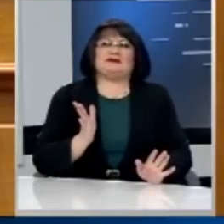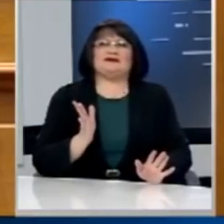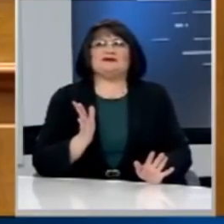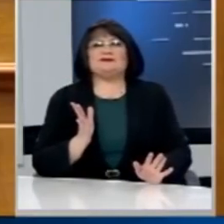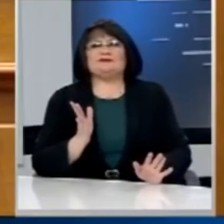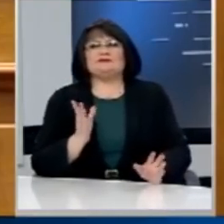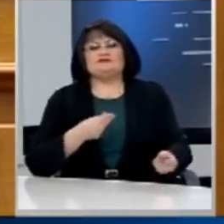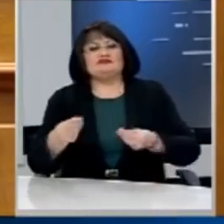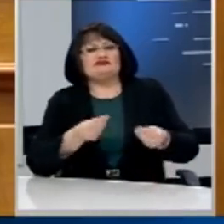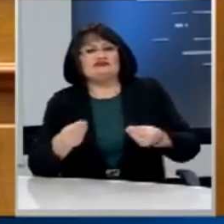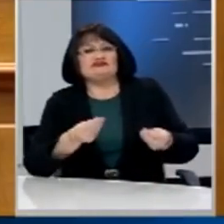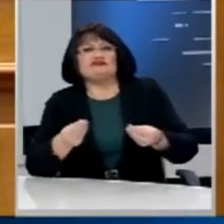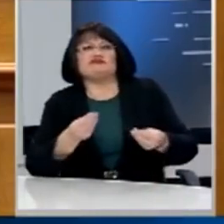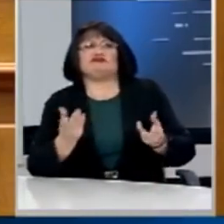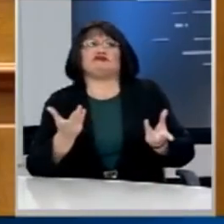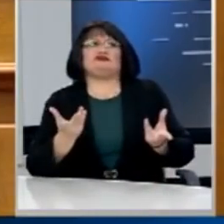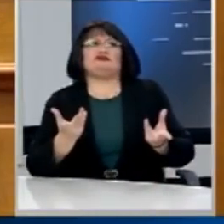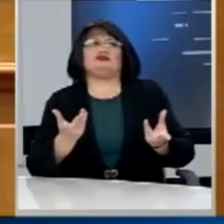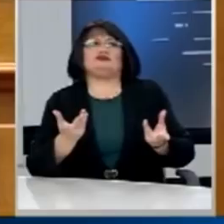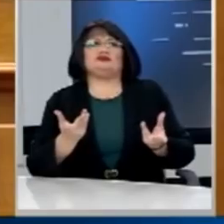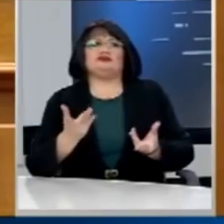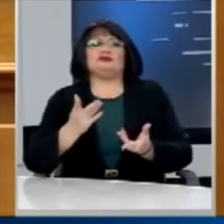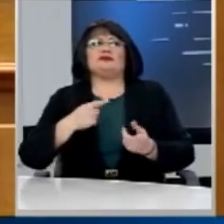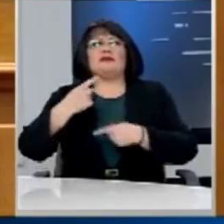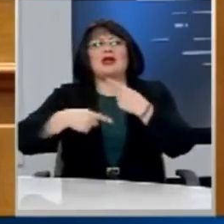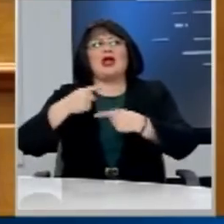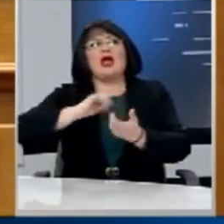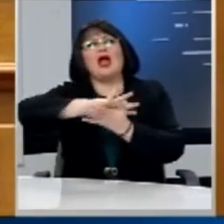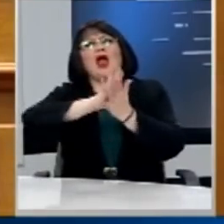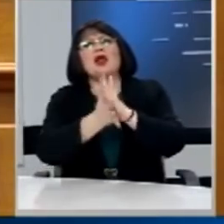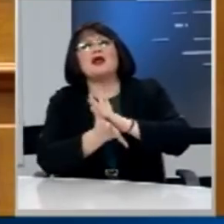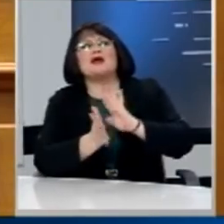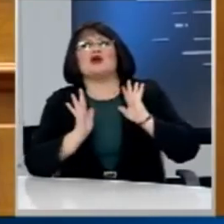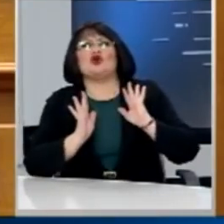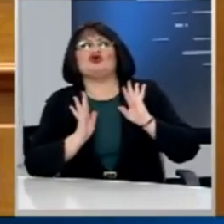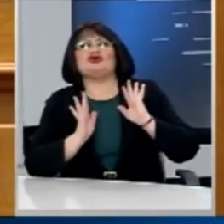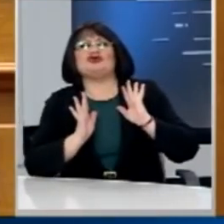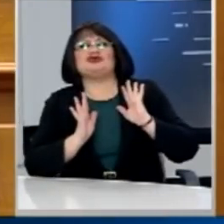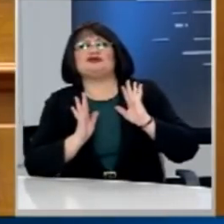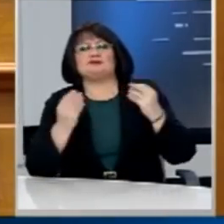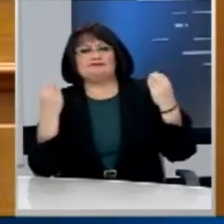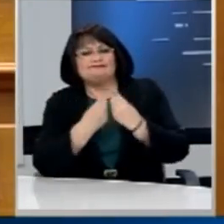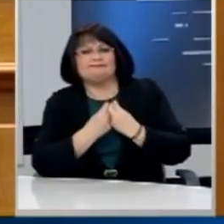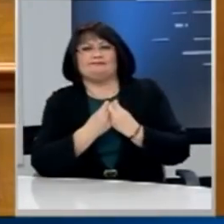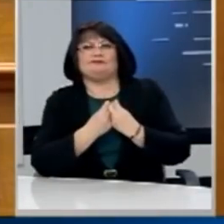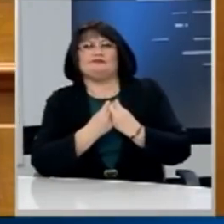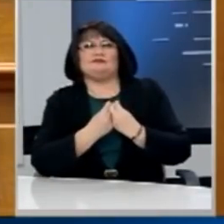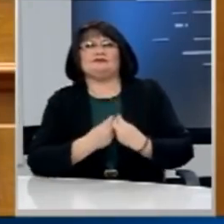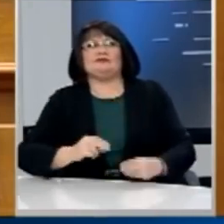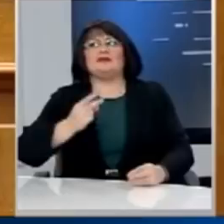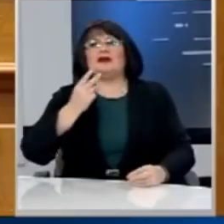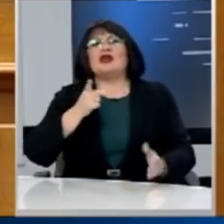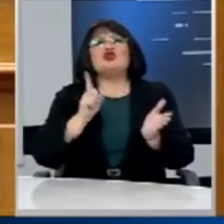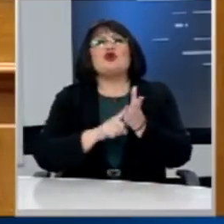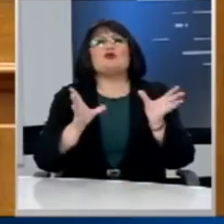ηλεκτρονικών συναλλαγών. Η στροφή προς την ανακύκλωση, το κίνημα και η πλήρης εφαρμογή του